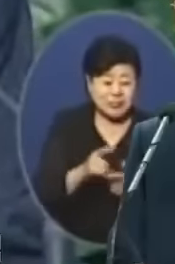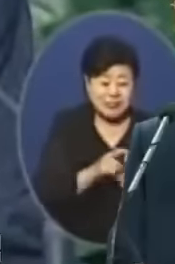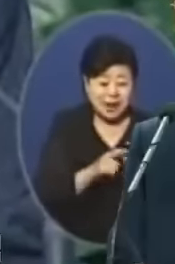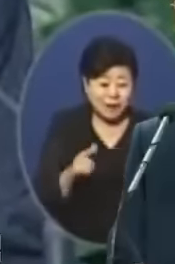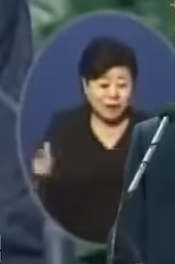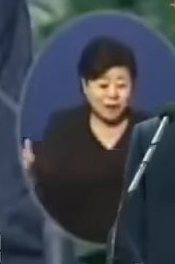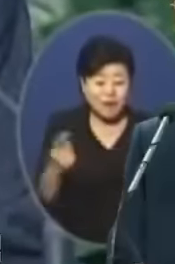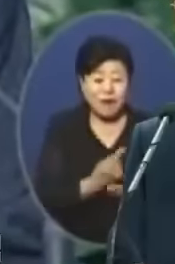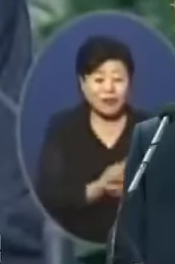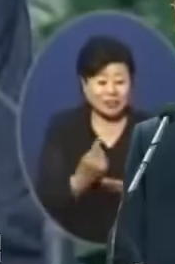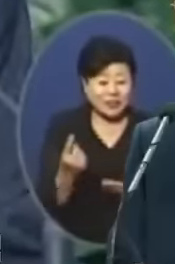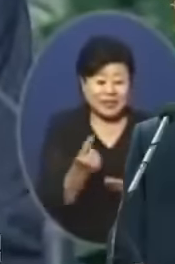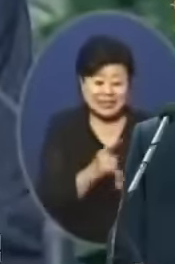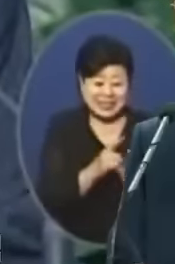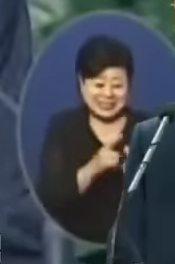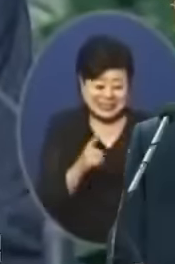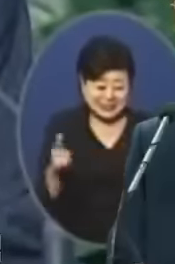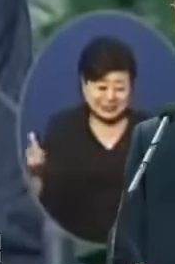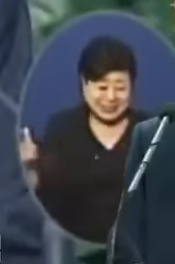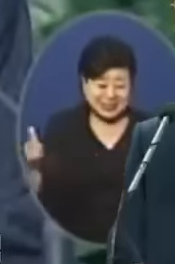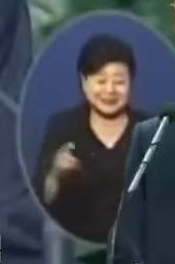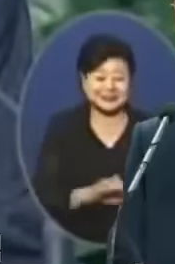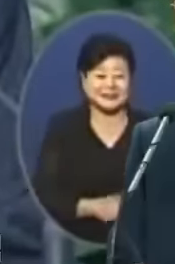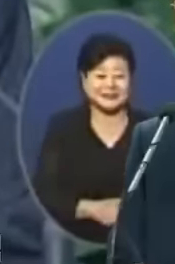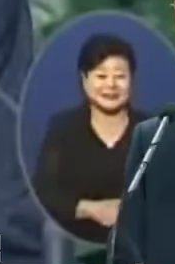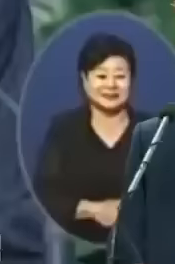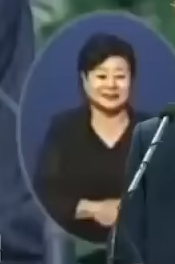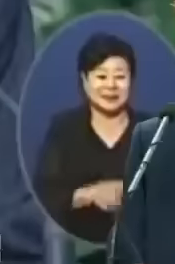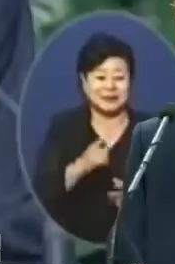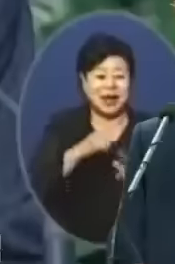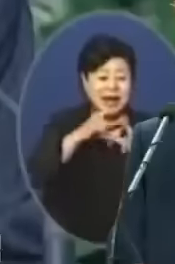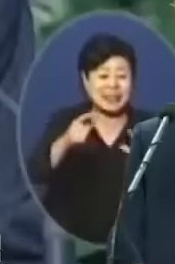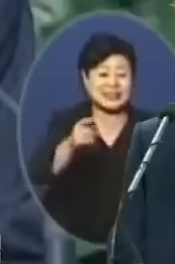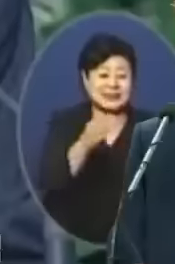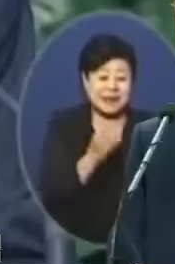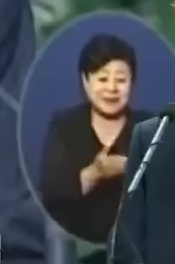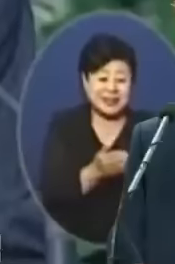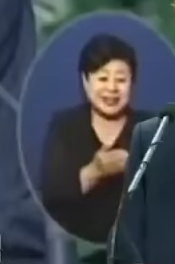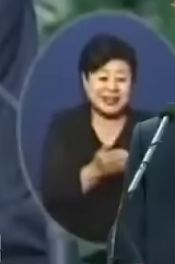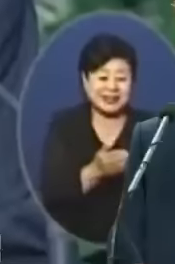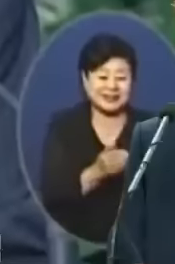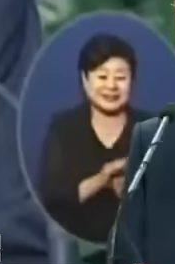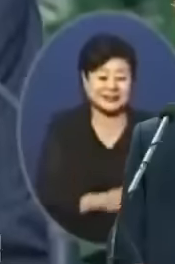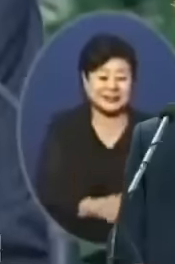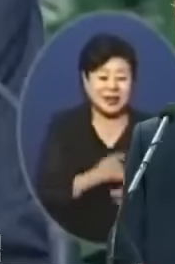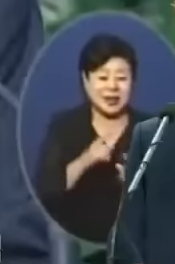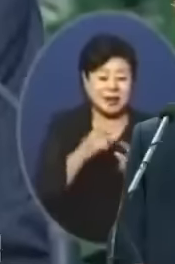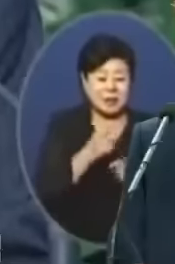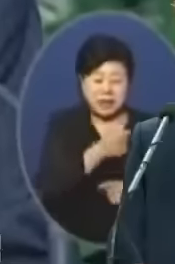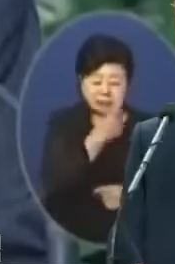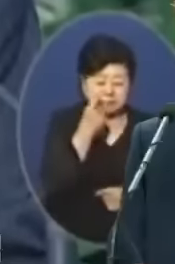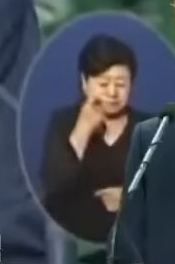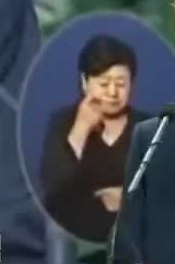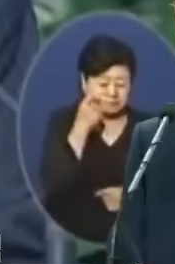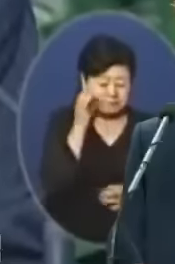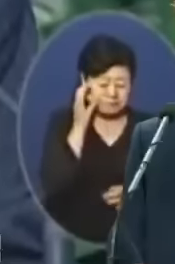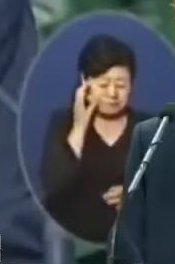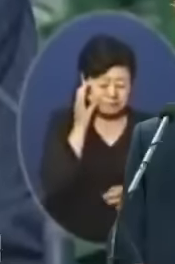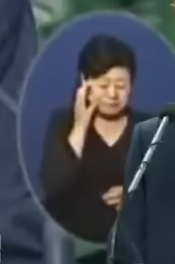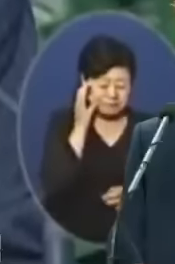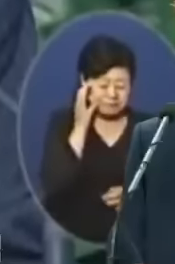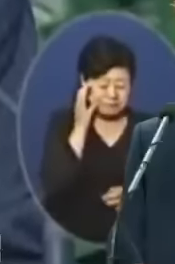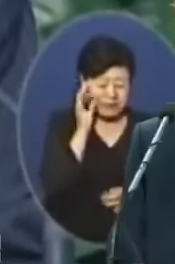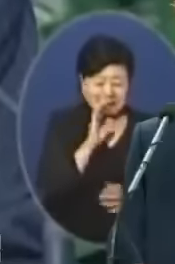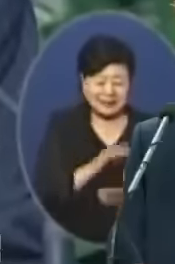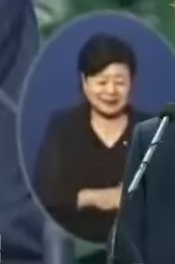아니하고 떠나지 아니하십니다. 그렇게 말을 하십시오. 말을 안 하면 말씀으로